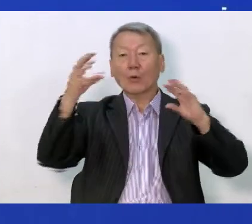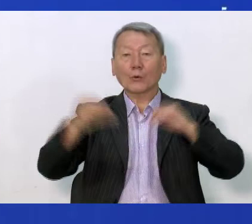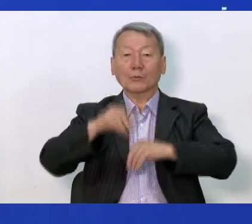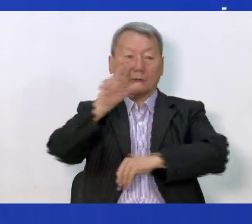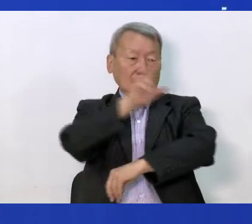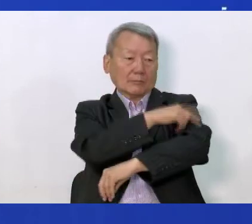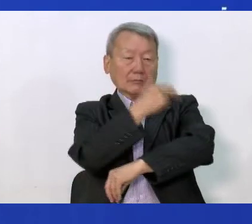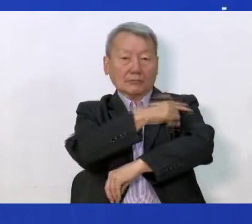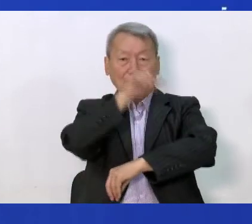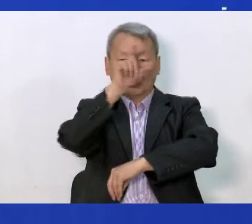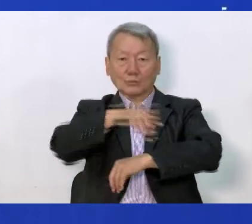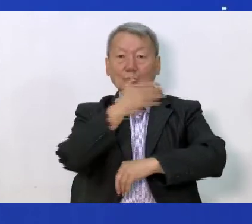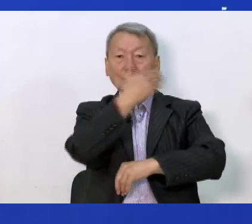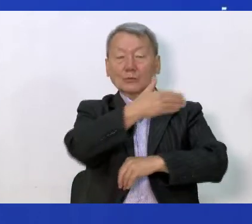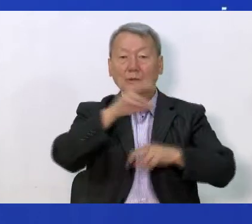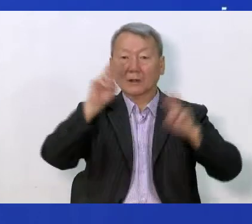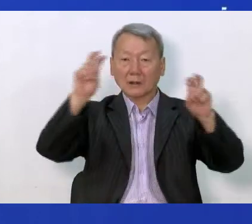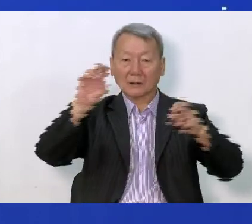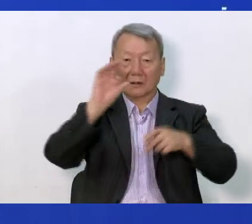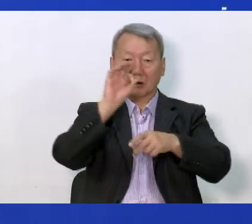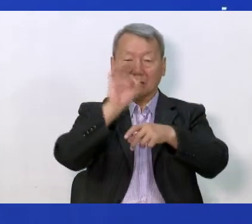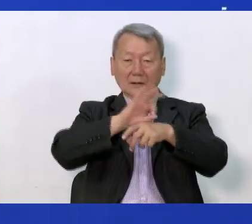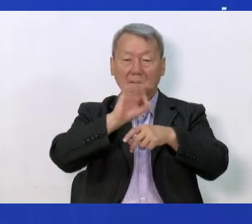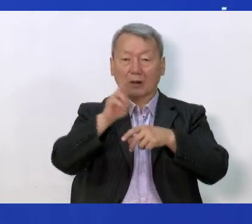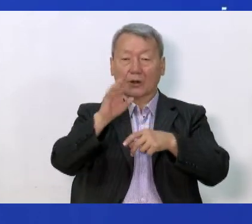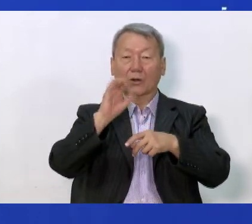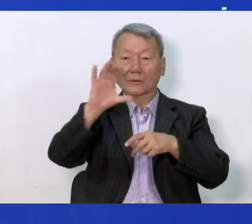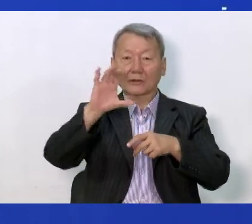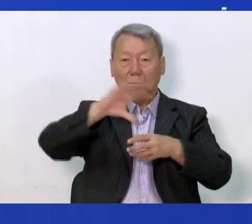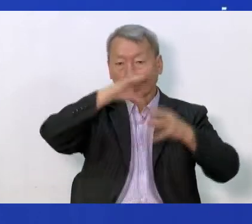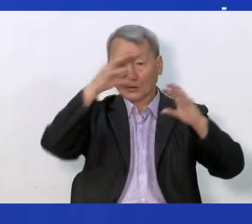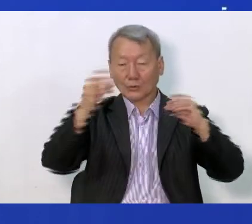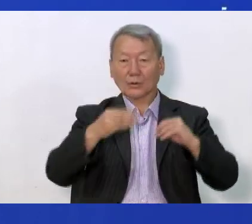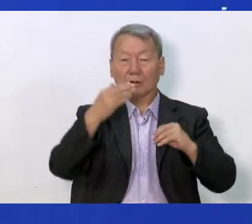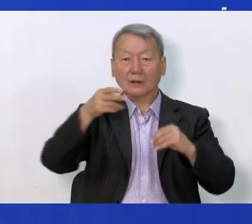количество медицинских работников с диагнозом COVID-19 составляет